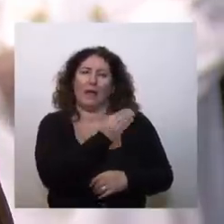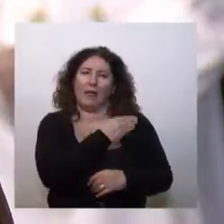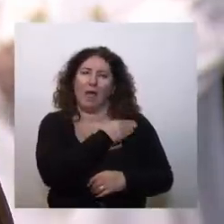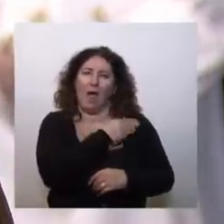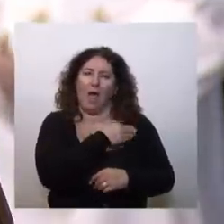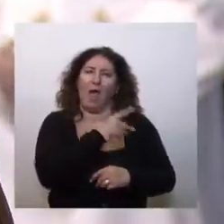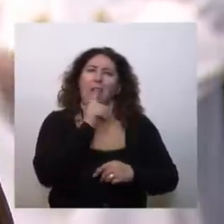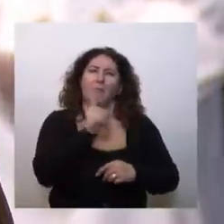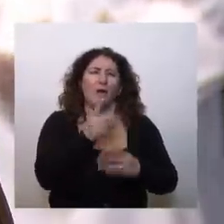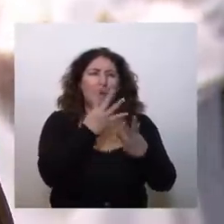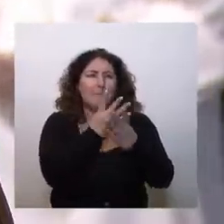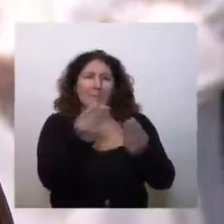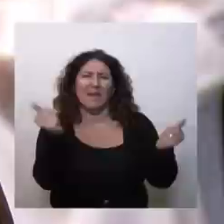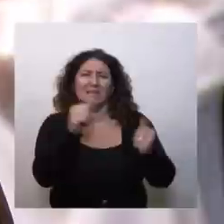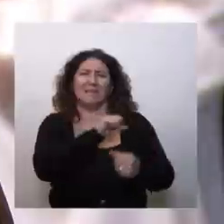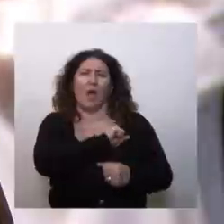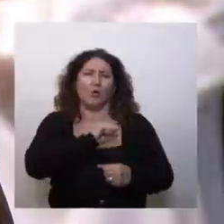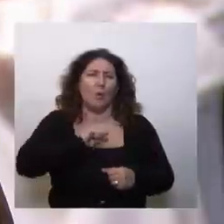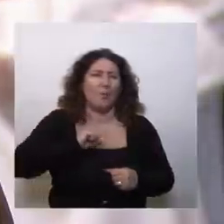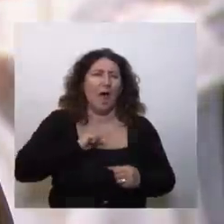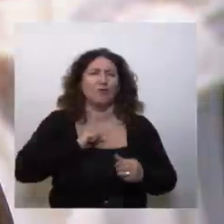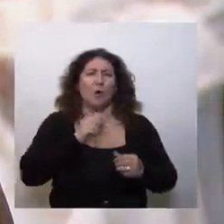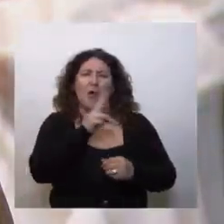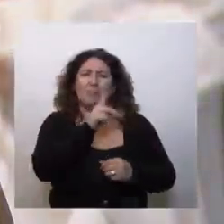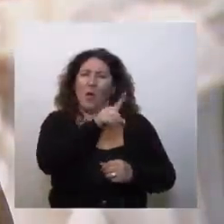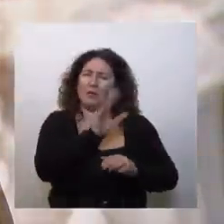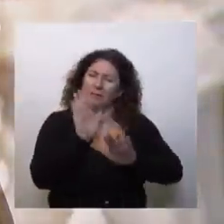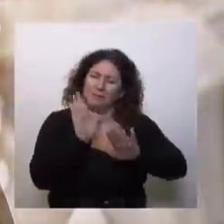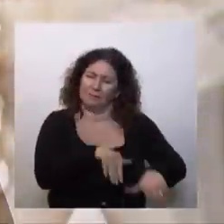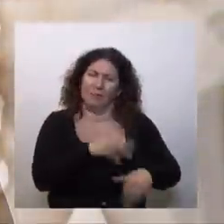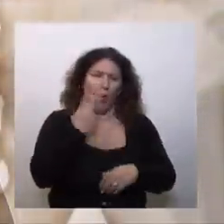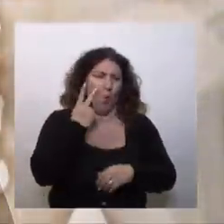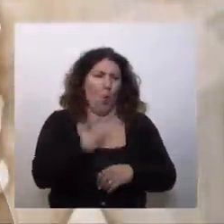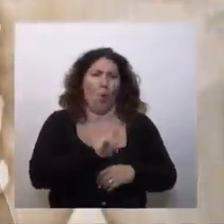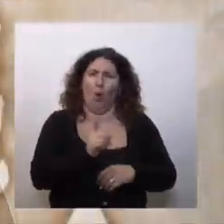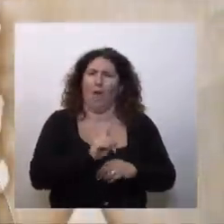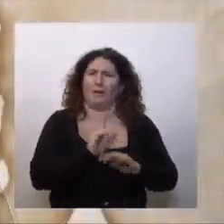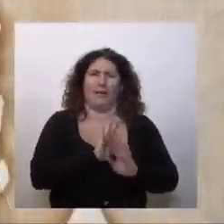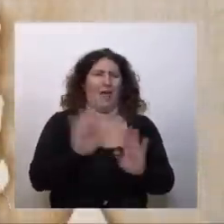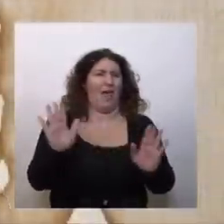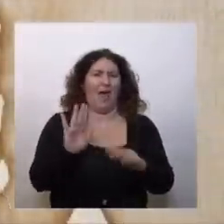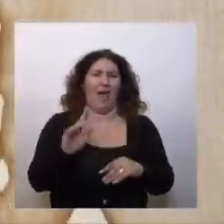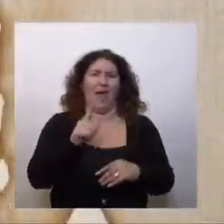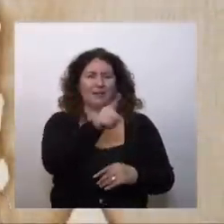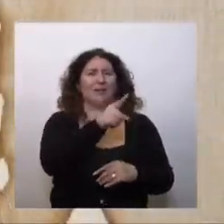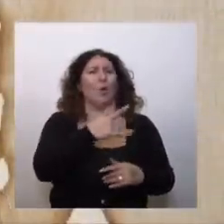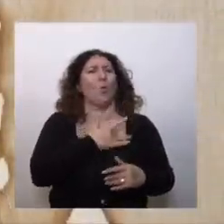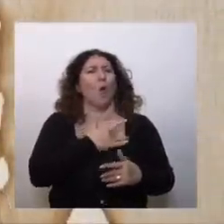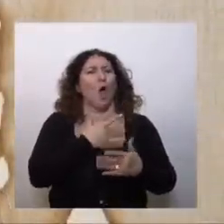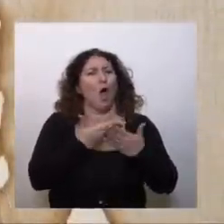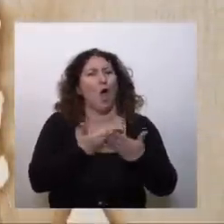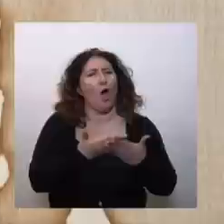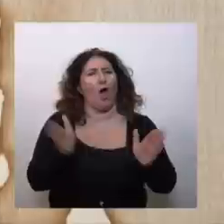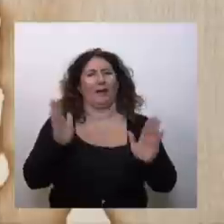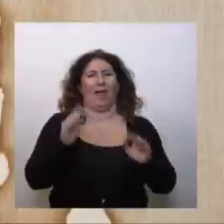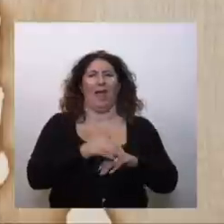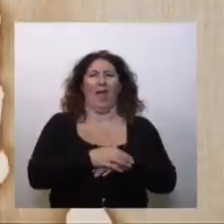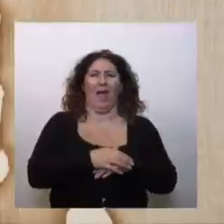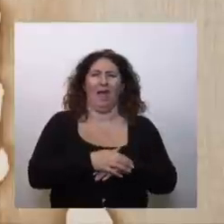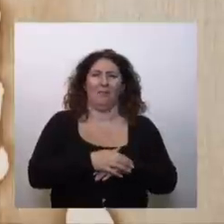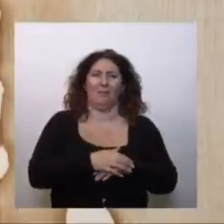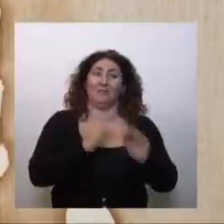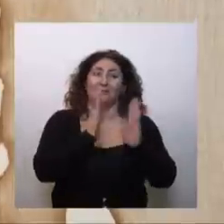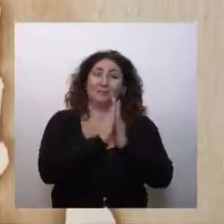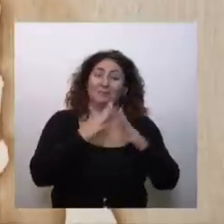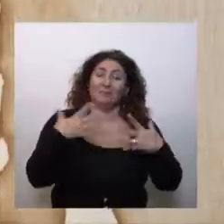il mistero della sua passione e morte e apre il nostro cuore insieme a tutta la Chiesa perché vediamo il